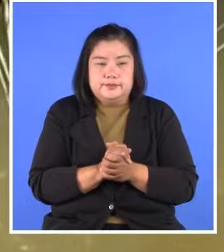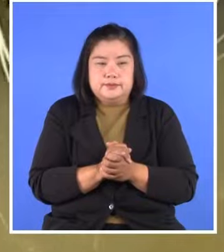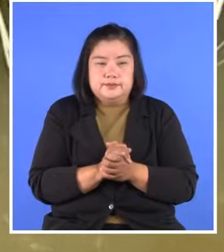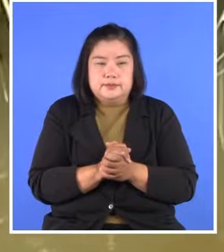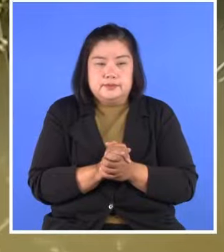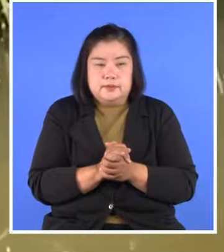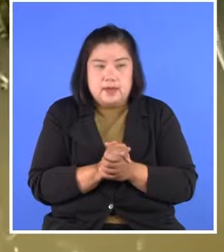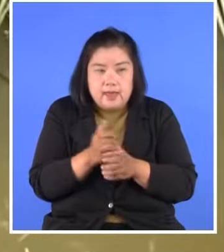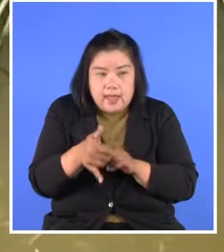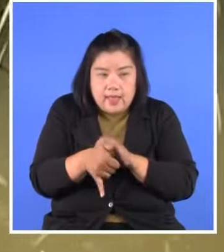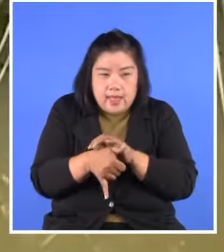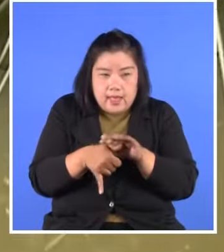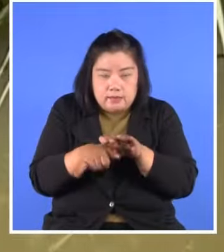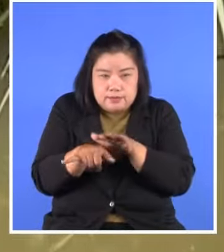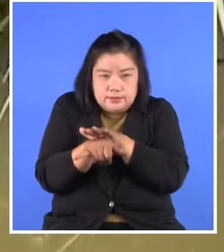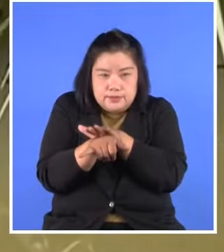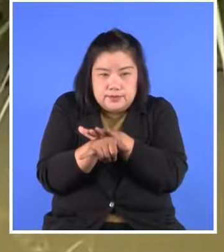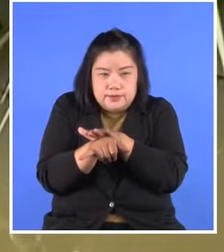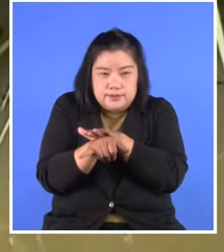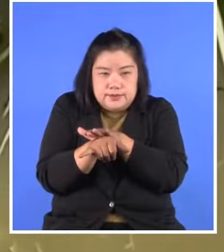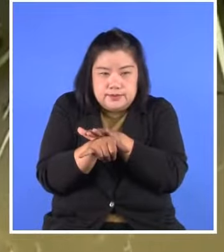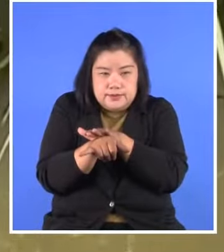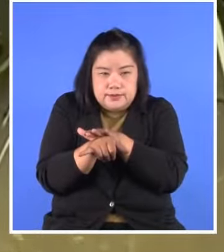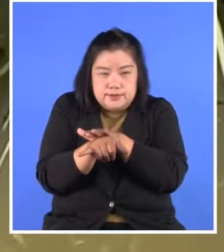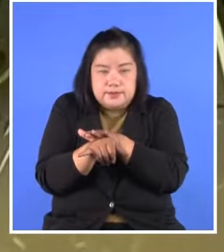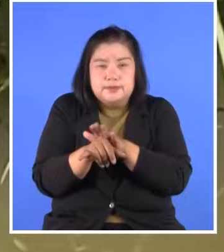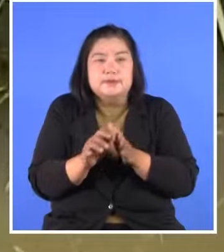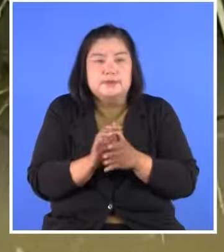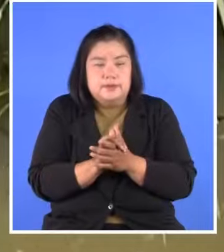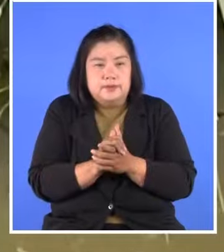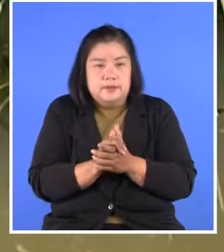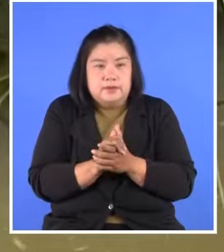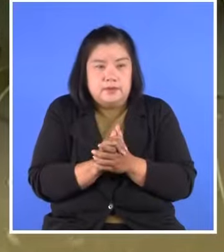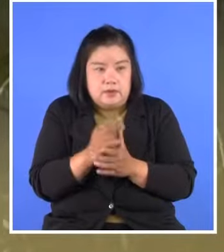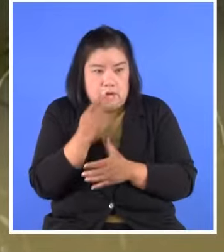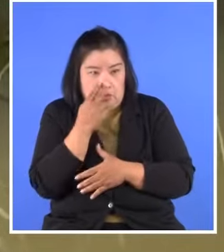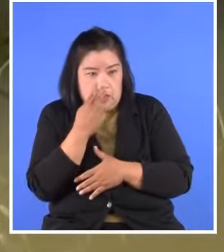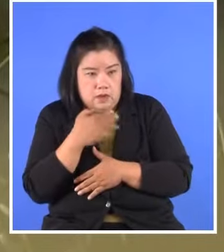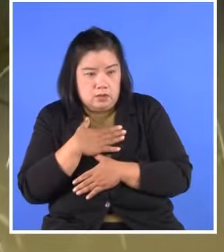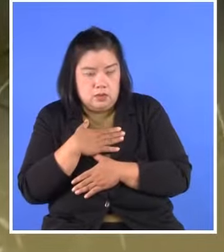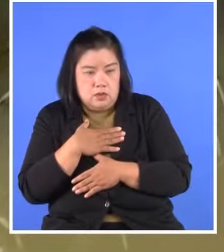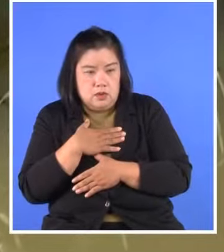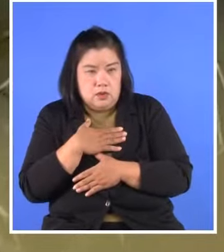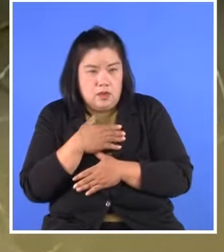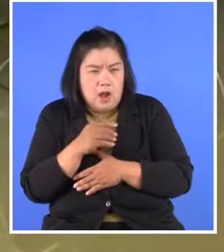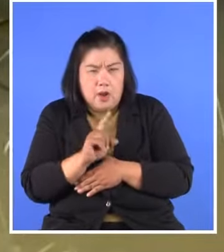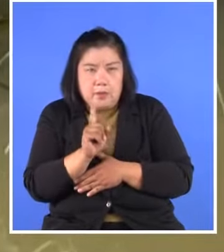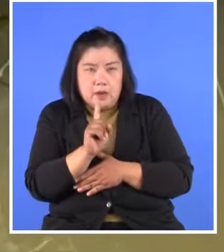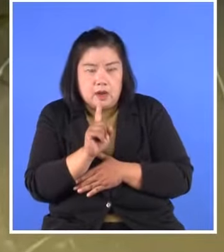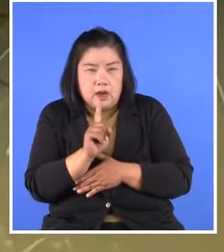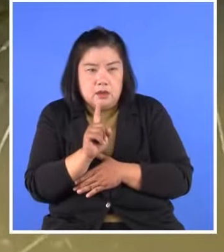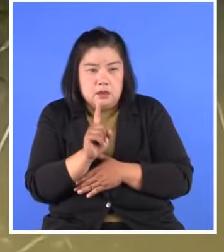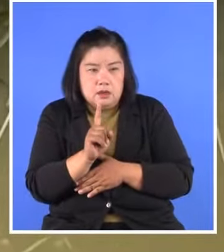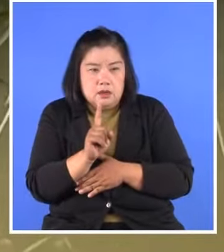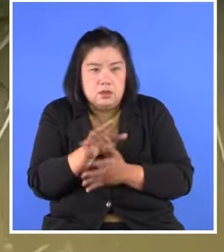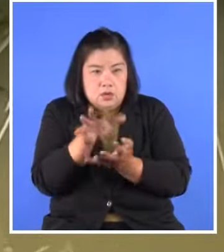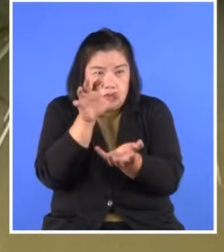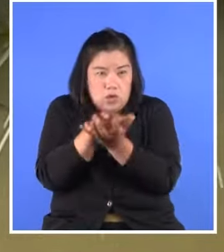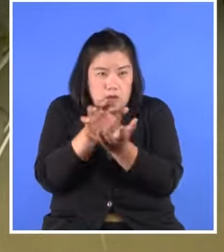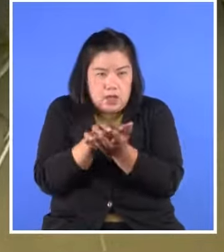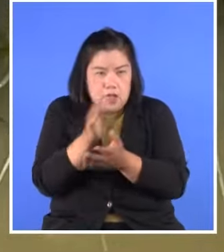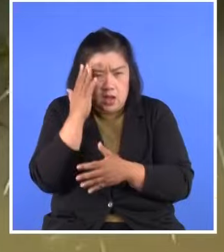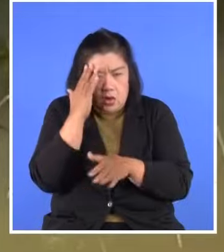ซุ่มนะซุ่มเนี่ยตะครุบเหยื่อว่าอย่างงั้นเถอะนี่นะครับแต่ว่าเจ้าของบ่อเห็นเฮ้ยอย่างงี้ไม่ใช่ปล่าเว้ยเออเนี่ยมันไอ้เข้ดีหว่า